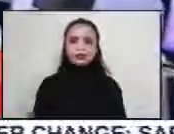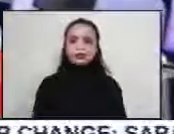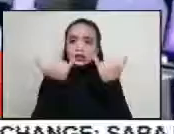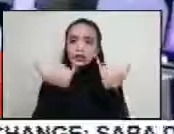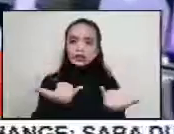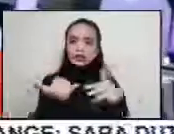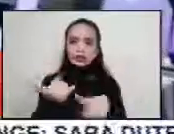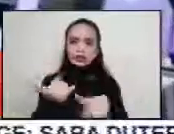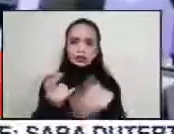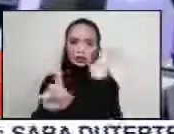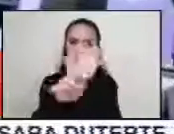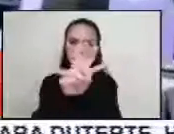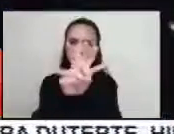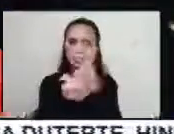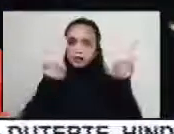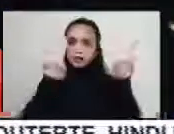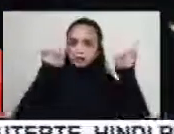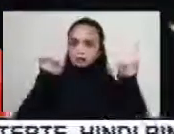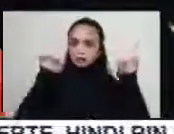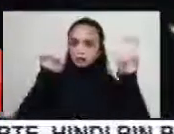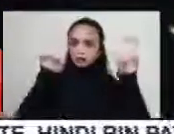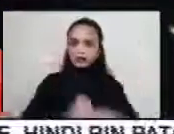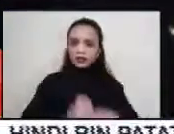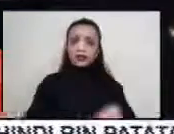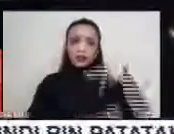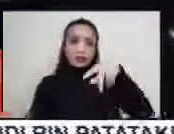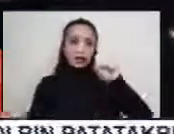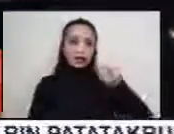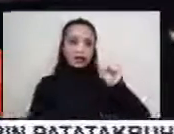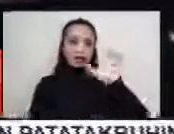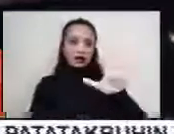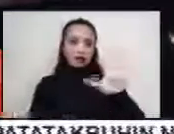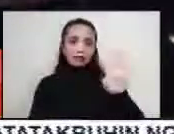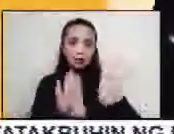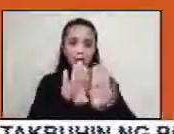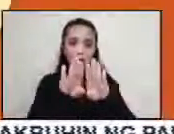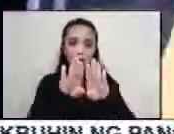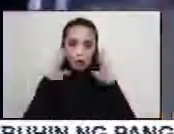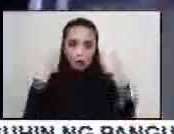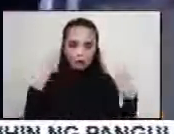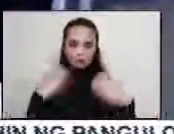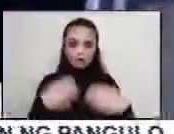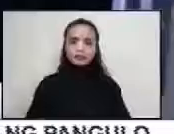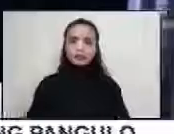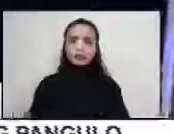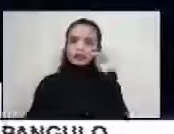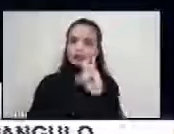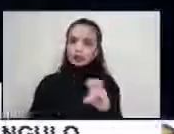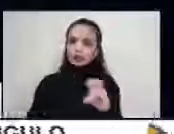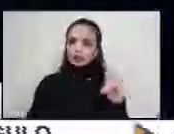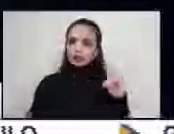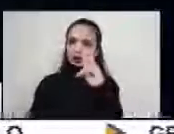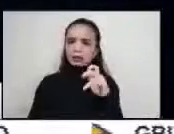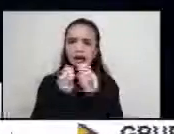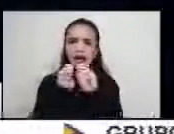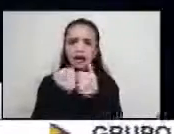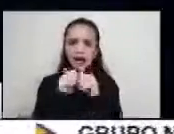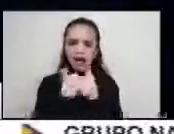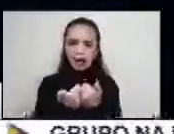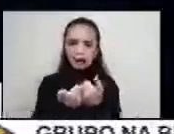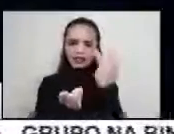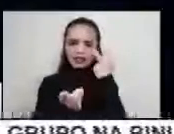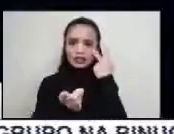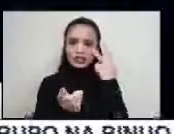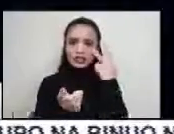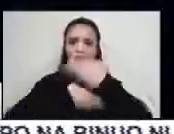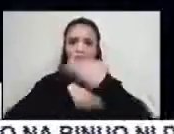bagong singing reality competition kung saan isa siya sa main host. Ano mang gustong gawin ng baby namin in the future,